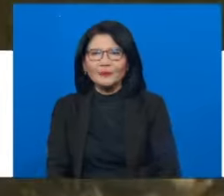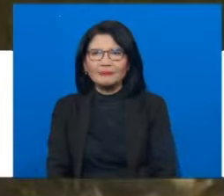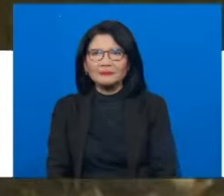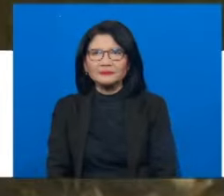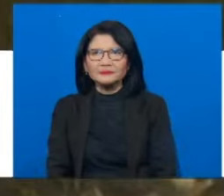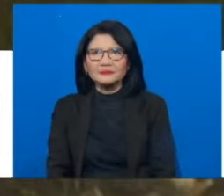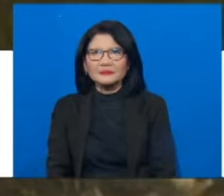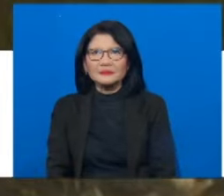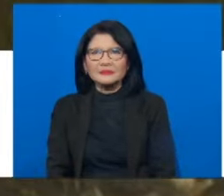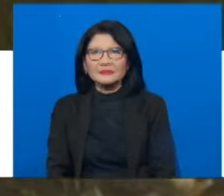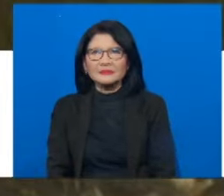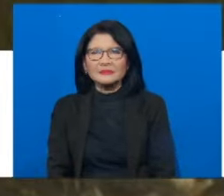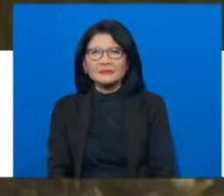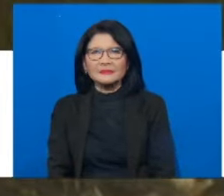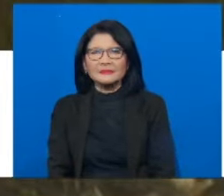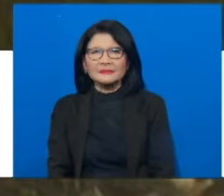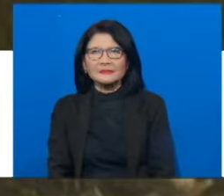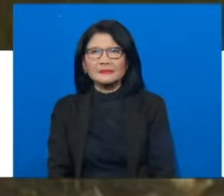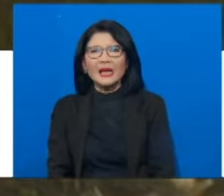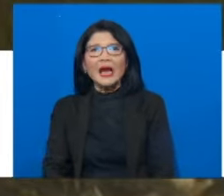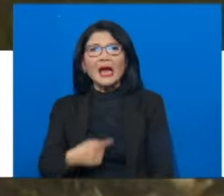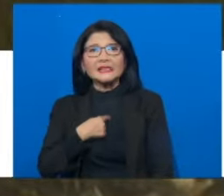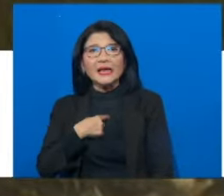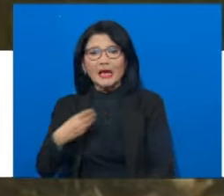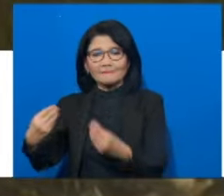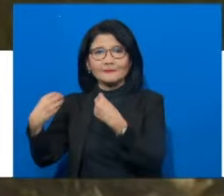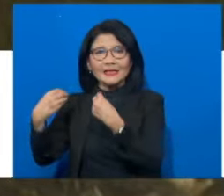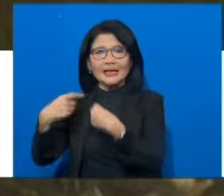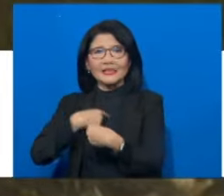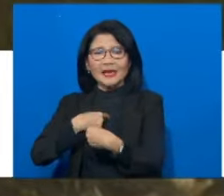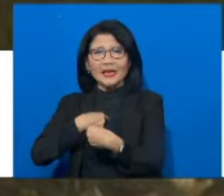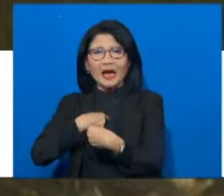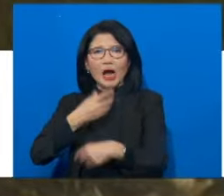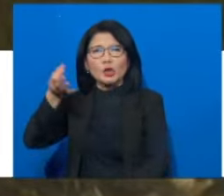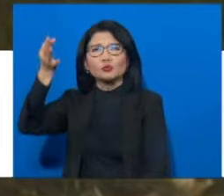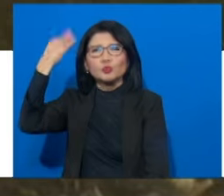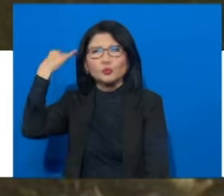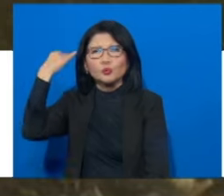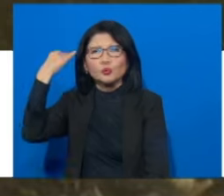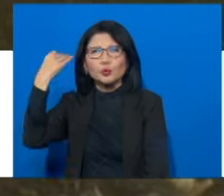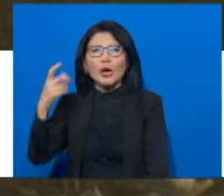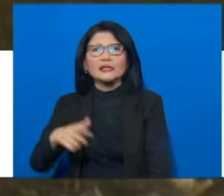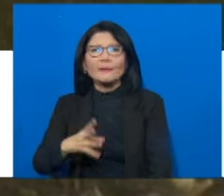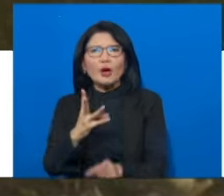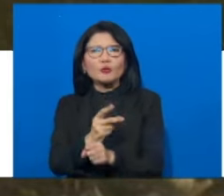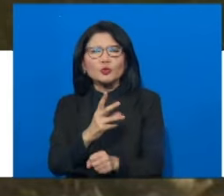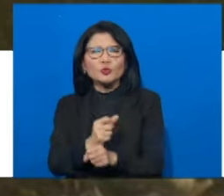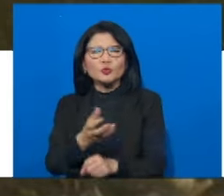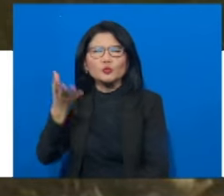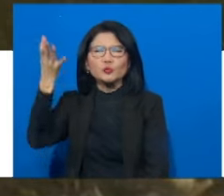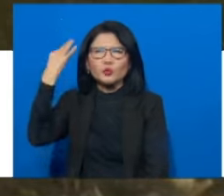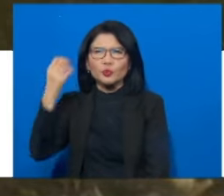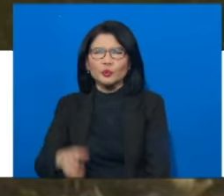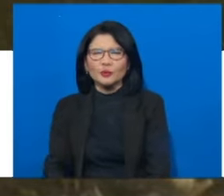saya ee diajar diajarinnya ketika dulu sama pun guru kalau misalnya